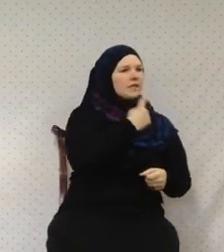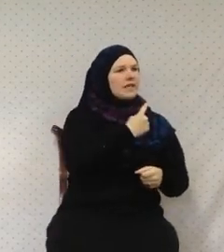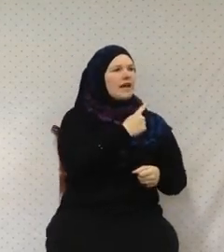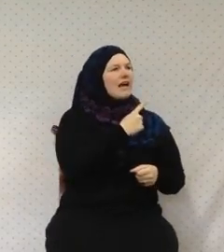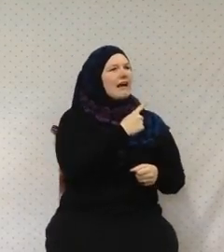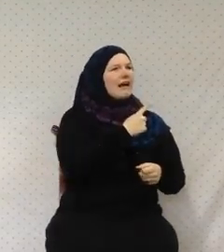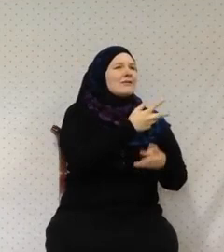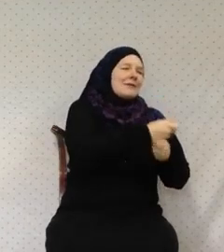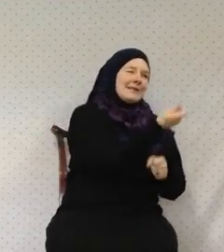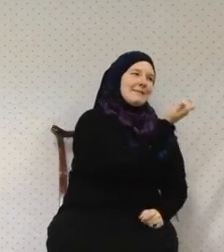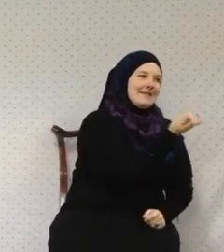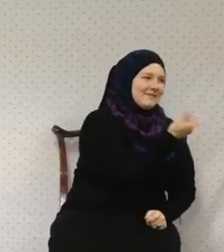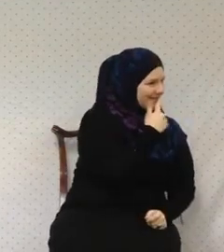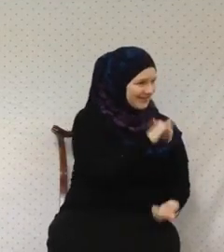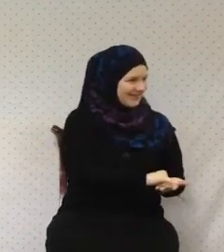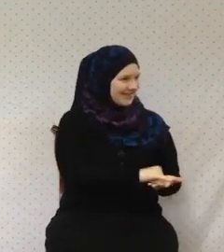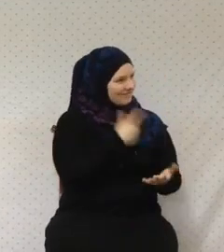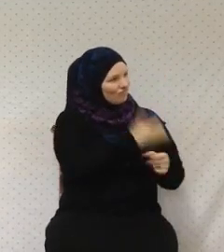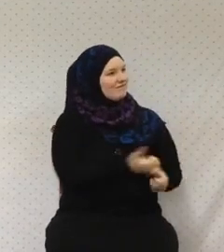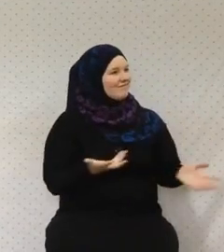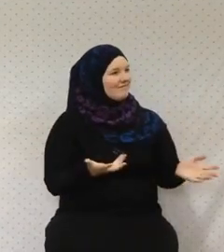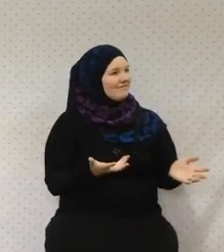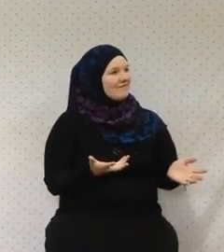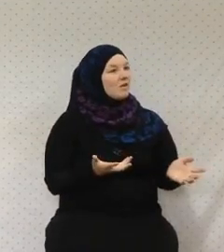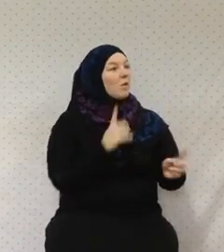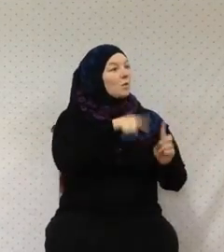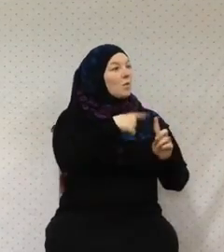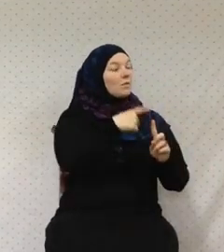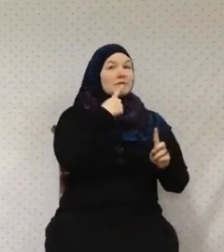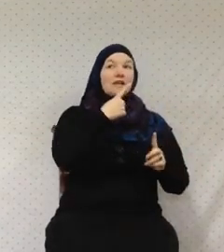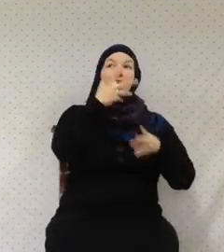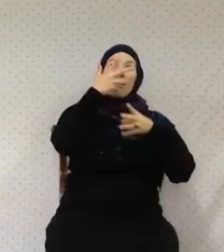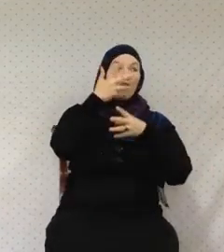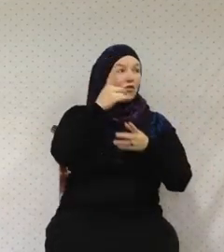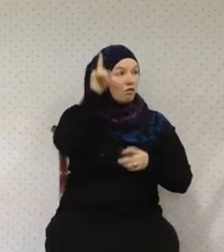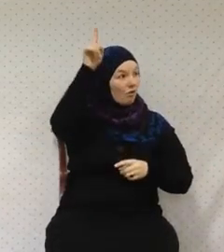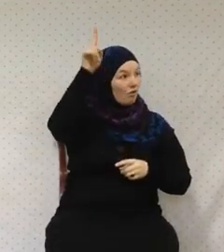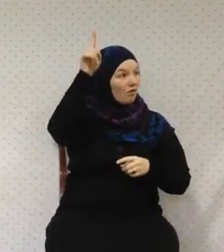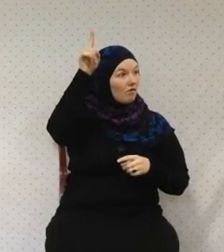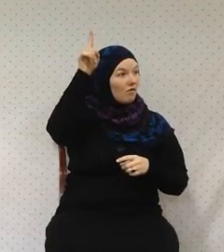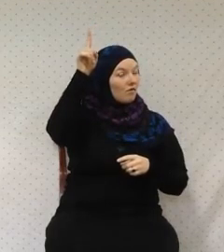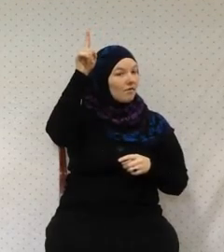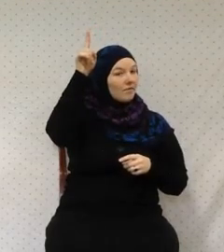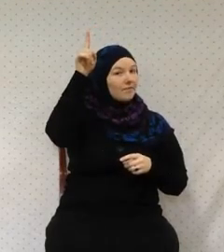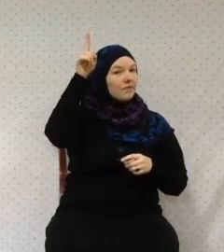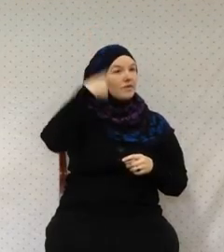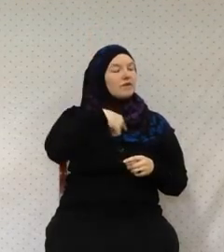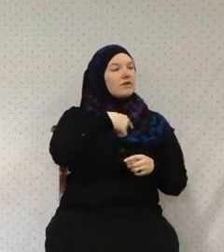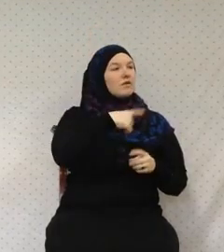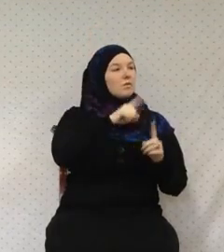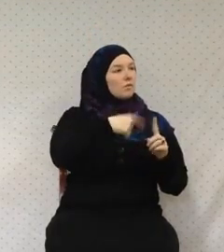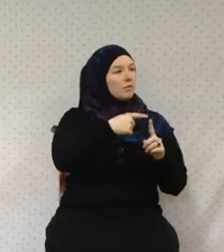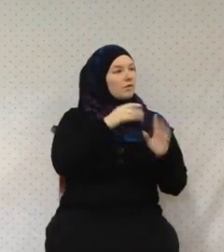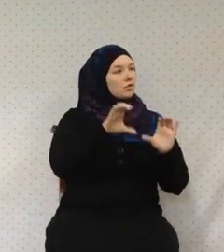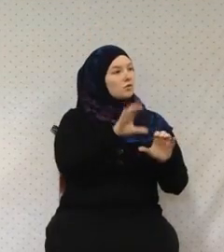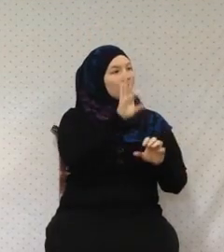But when we deal with Allah, we say, إِيَّاكَ نَعْبُدْ وَإِيَّاكَ نَسْتَعِينَ,